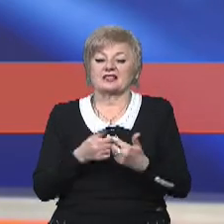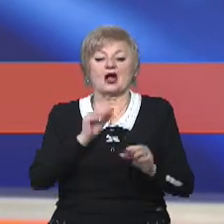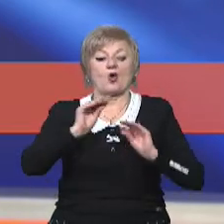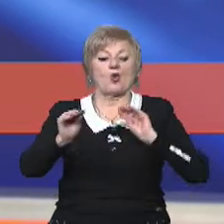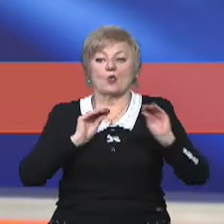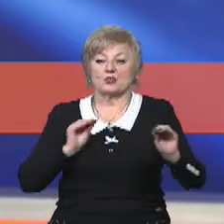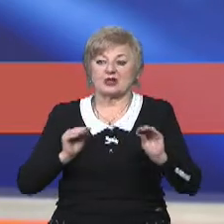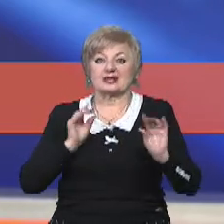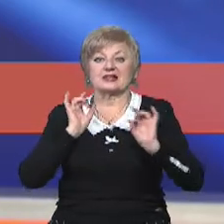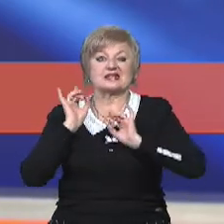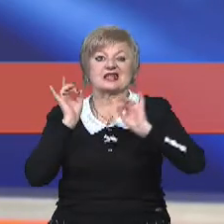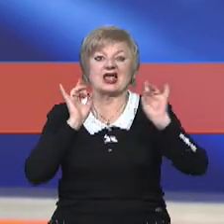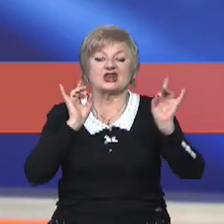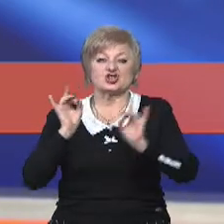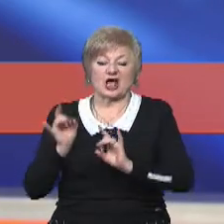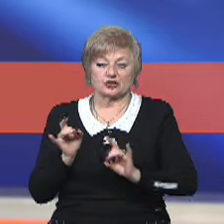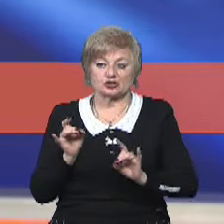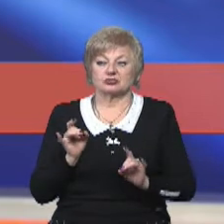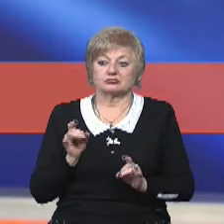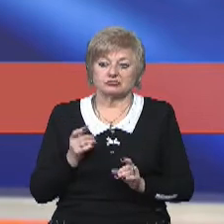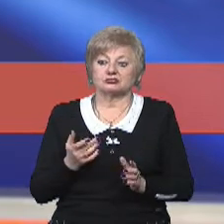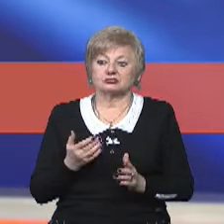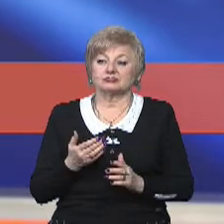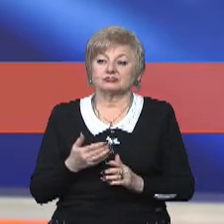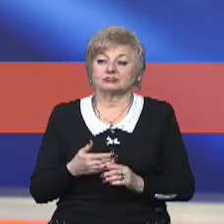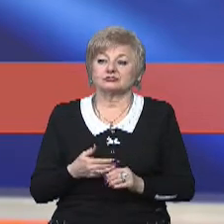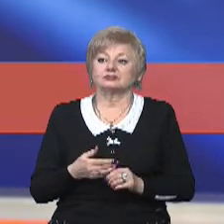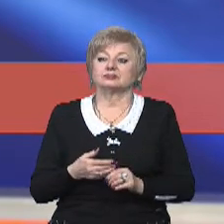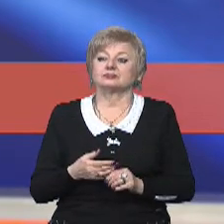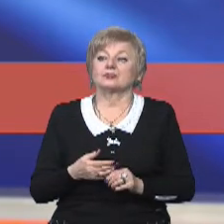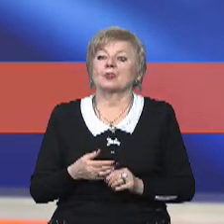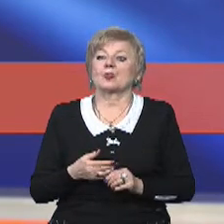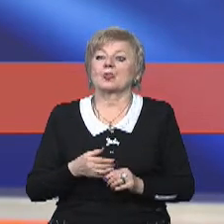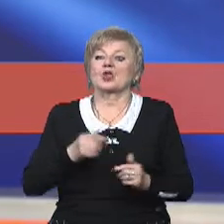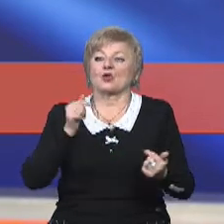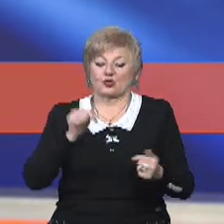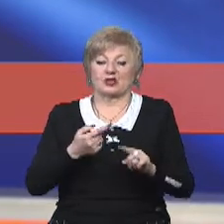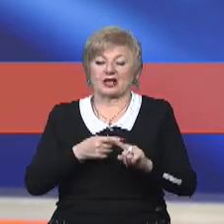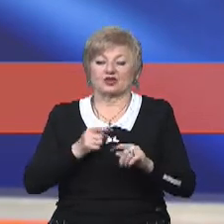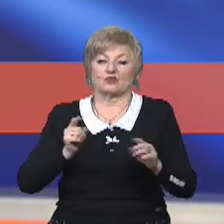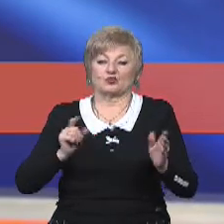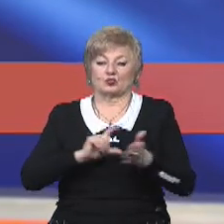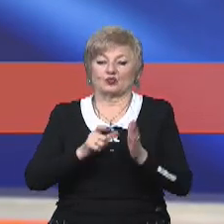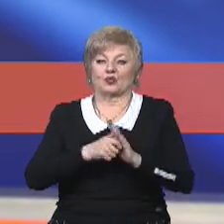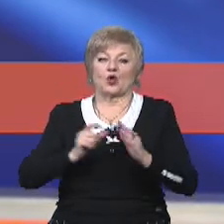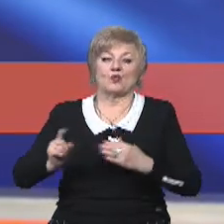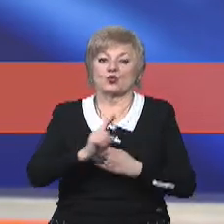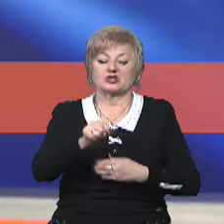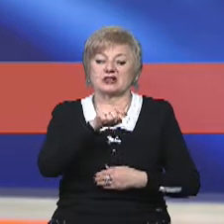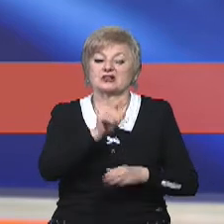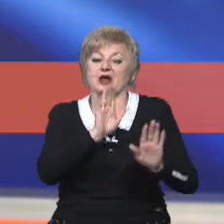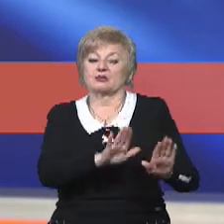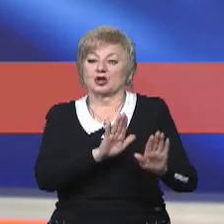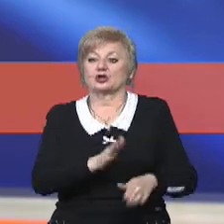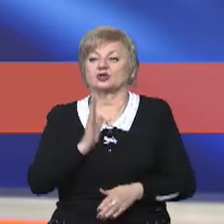на сигналізацію. Ось це. Це відповідно музею. І я гадаю, що там вони будуть